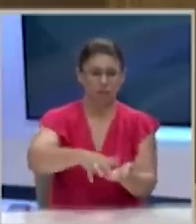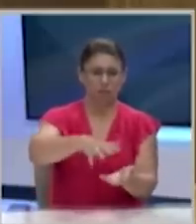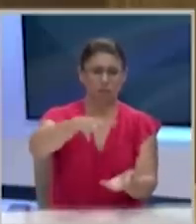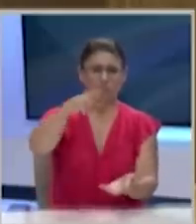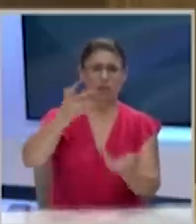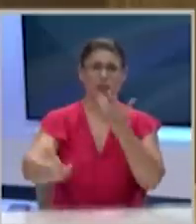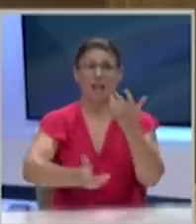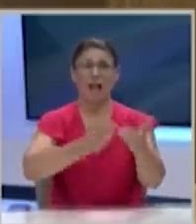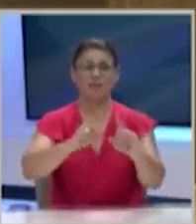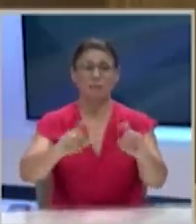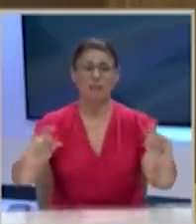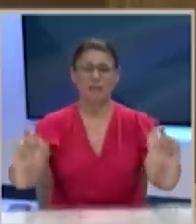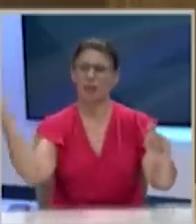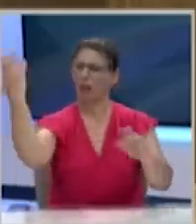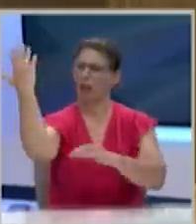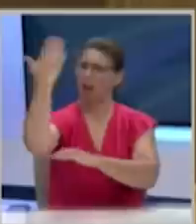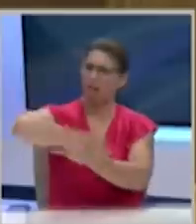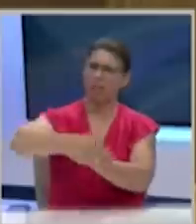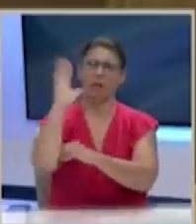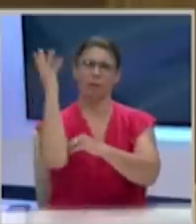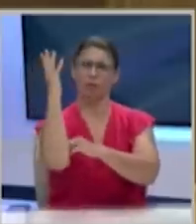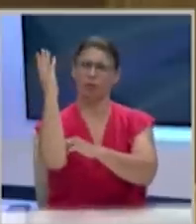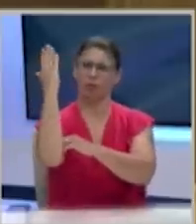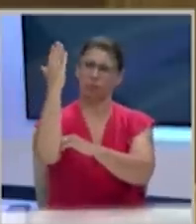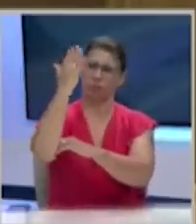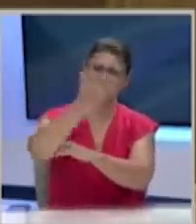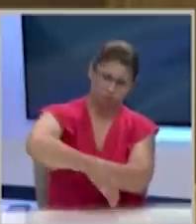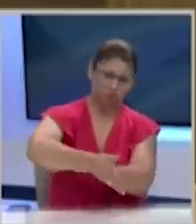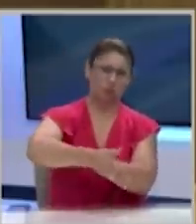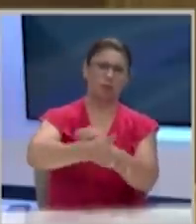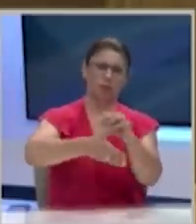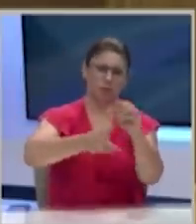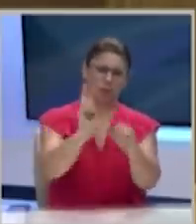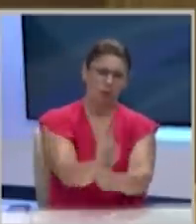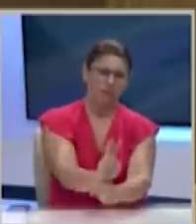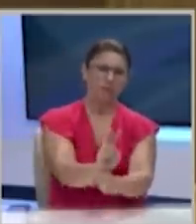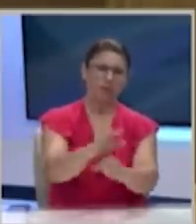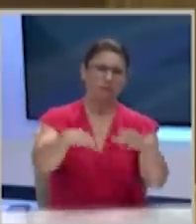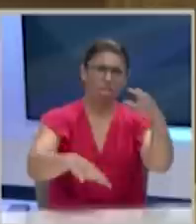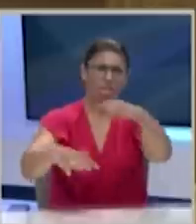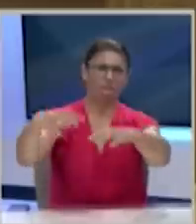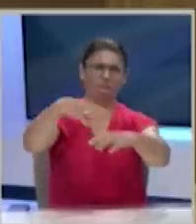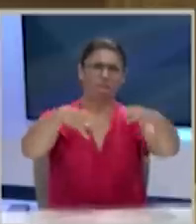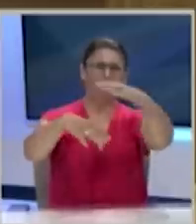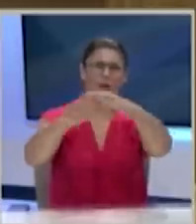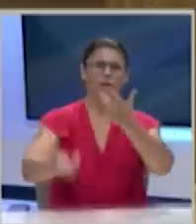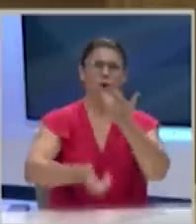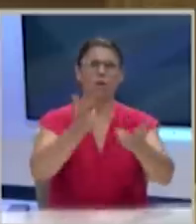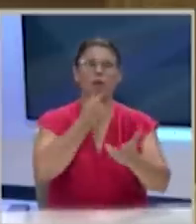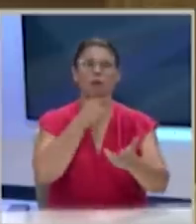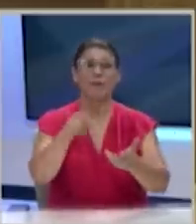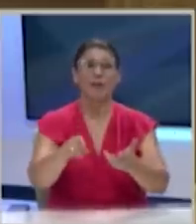η καύσιμη ύλη και αναπτύσσονται τεράστιες θερμοκρασίες. Γι' αυτό δεν λήφθηκαν τα αναγκαία μέτρα και